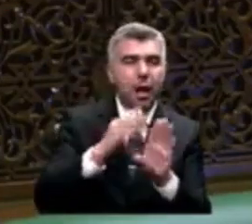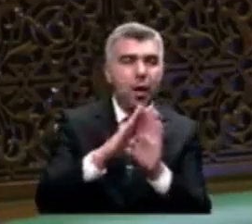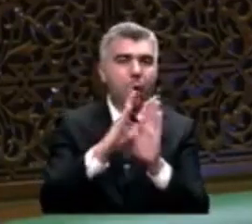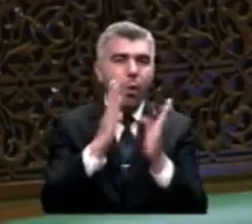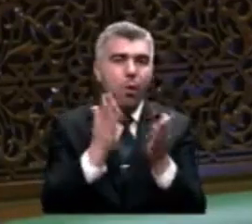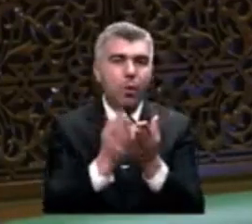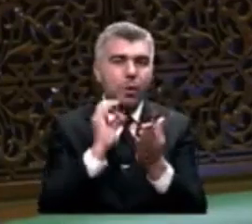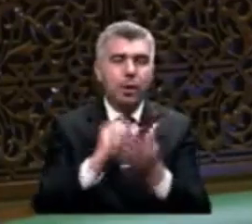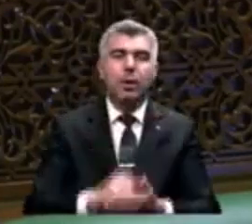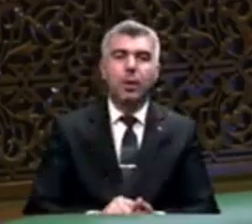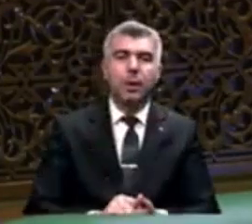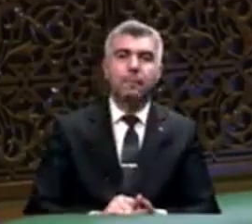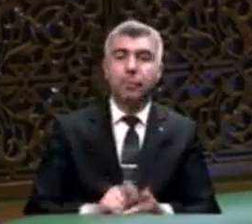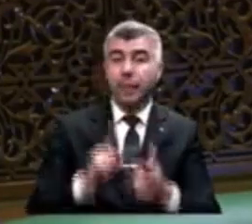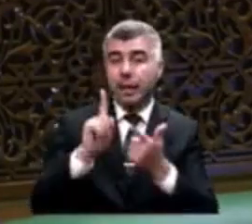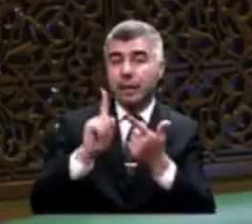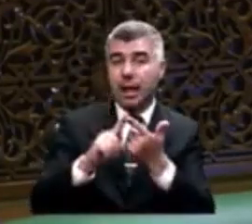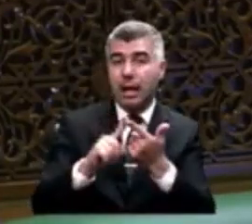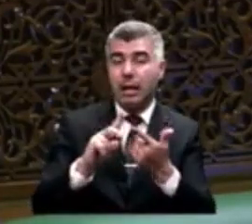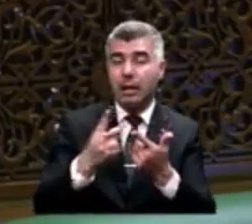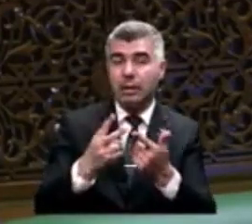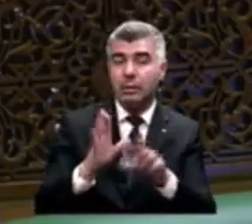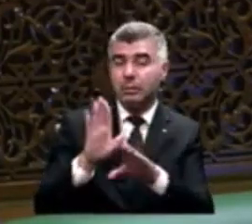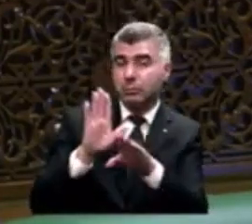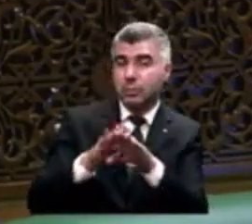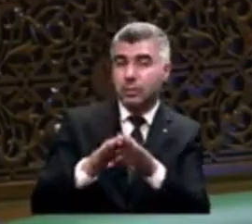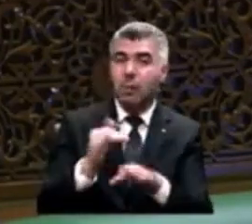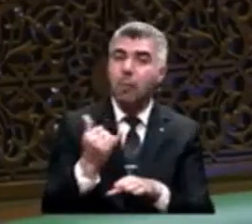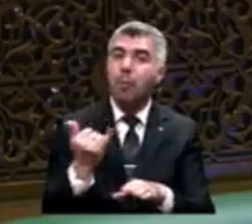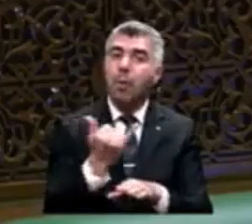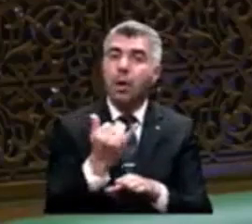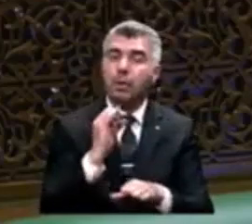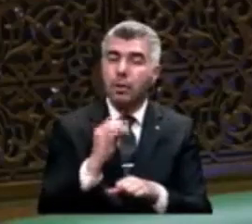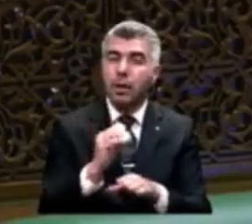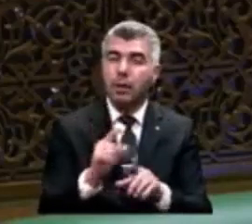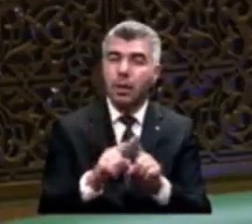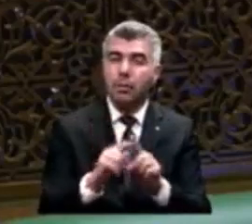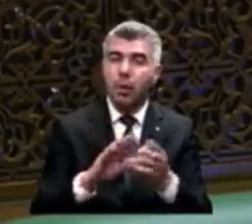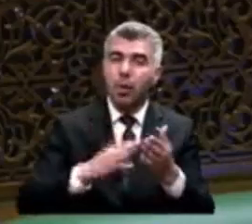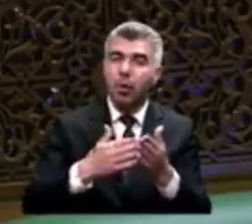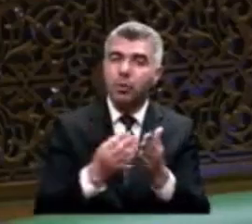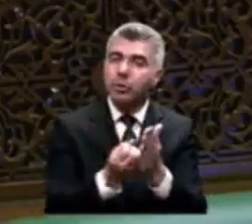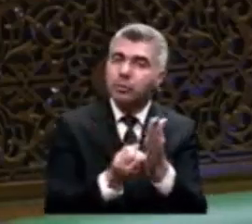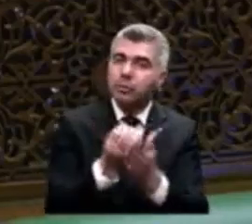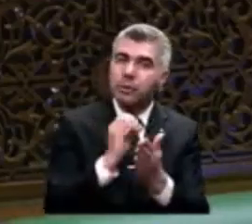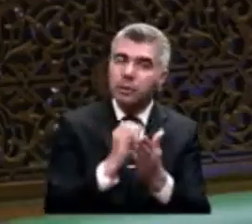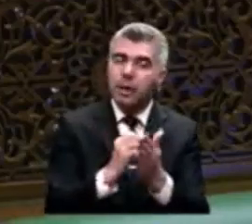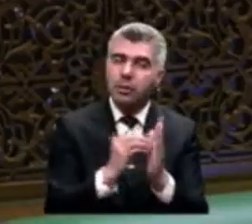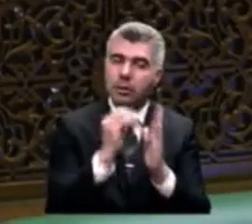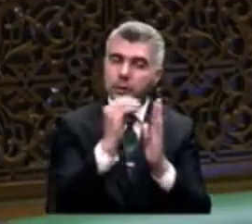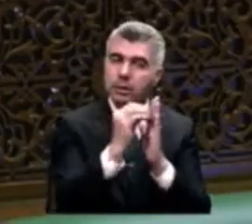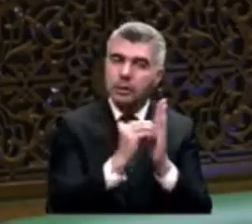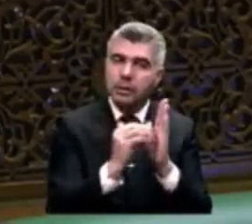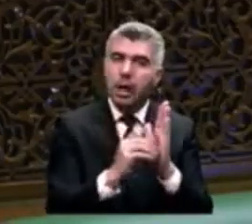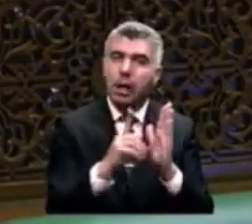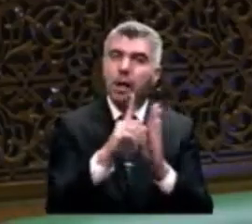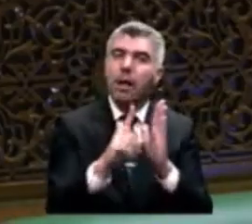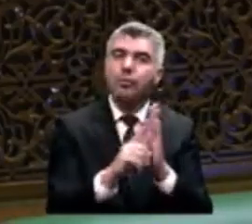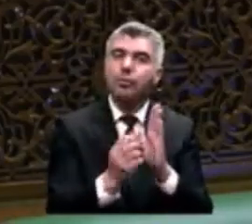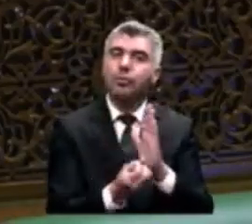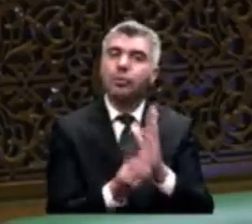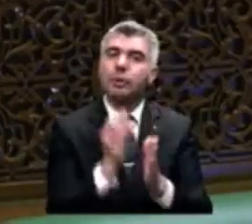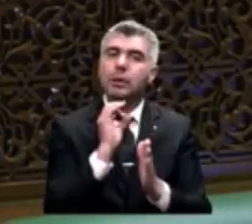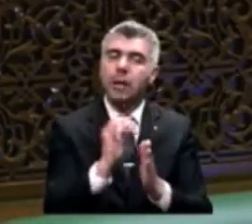الكبير. ثانيا ندعوكم إلى السهر على حسن تنزيل المضمون المرسوم المتعلق بالنظام الأساسي